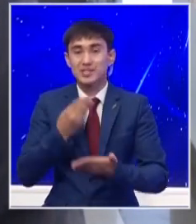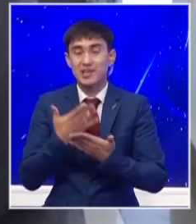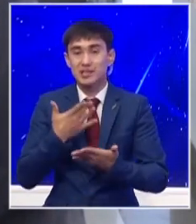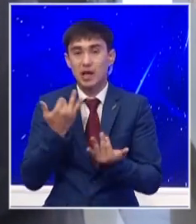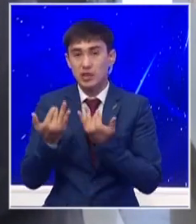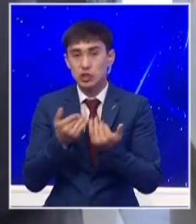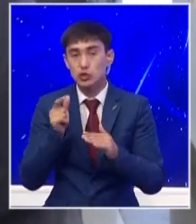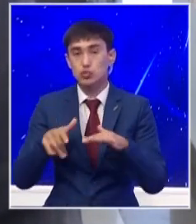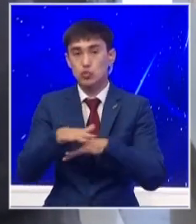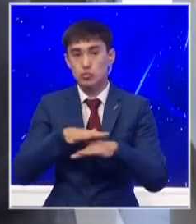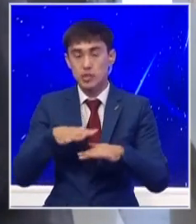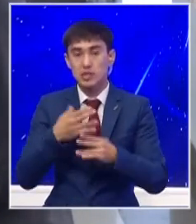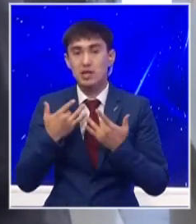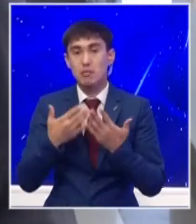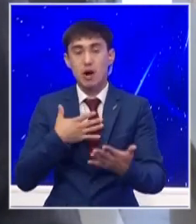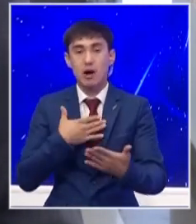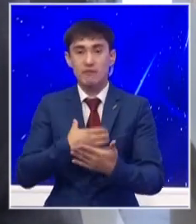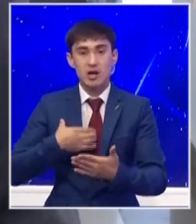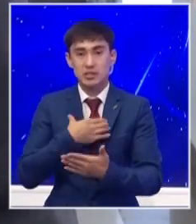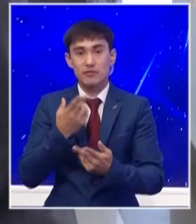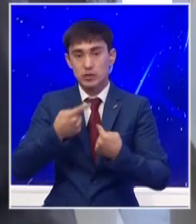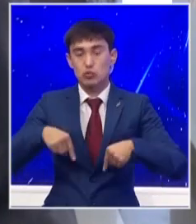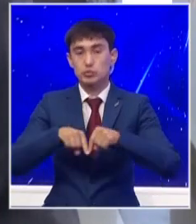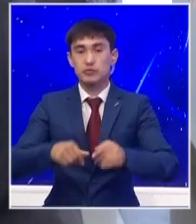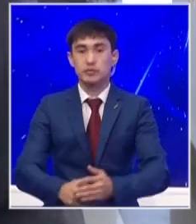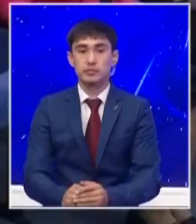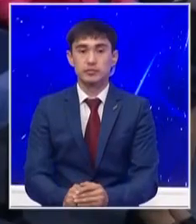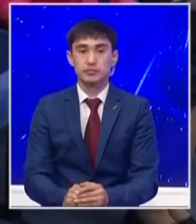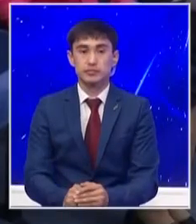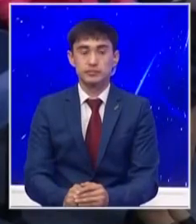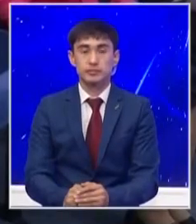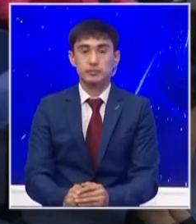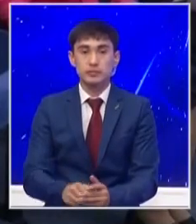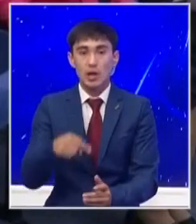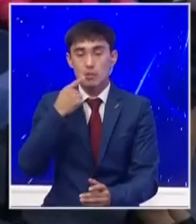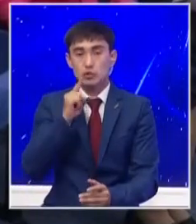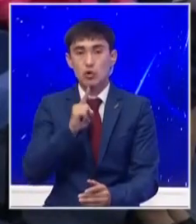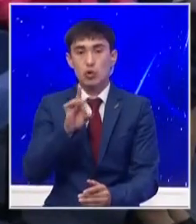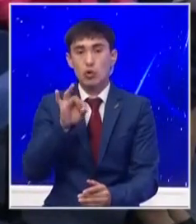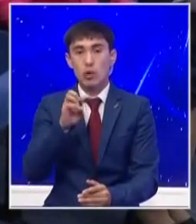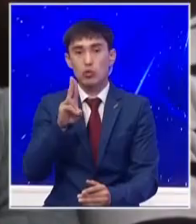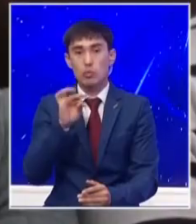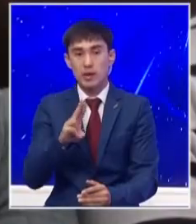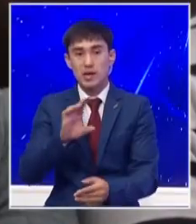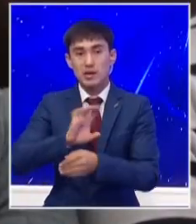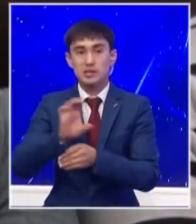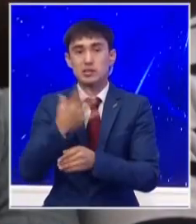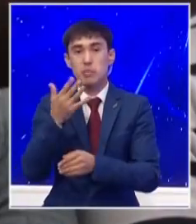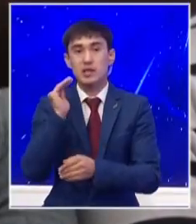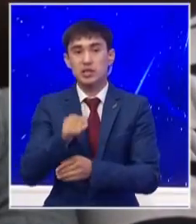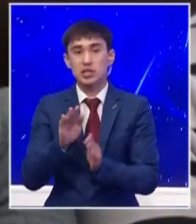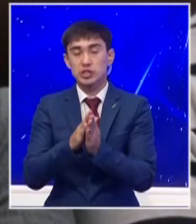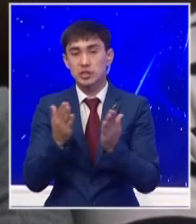что остается востребованным и актуальным в нашем обществе. Отметим, что всего роман «Кульпет» издан тиражом